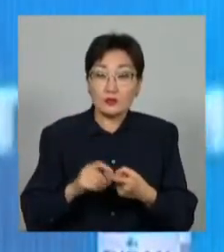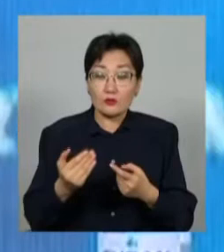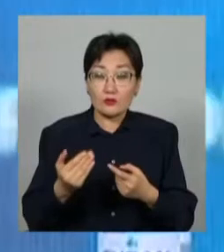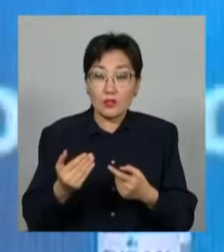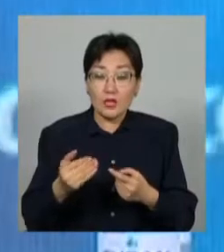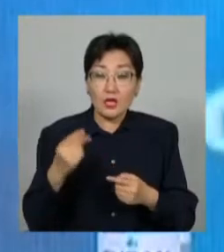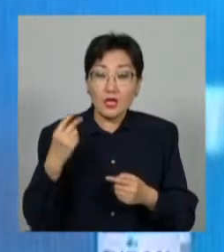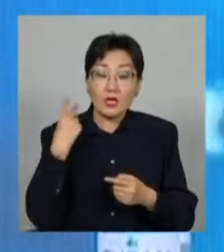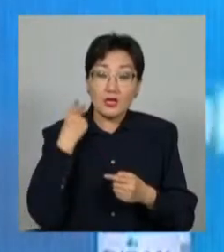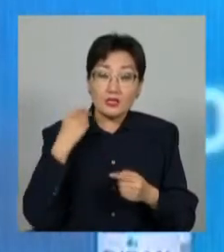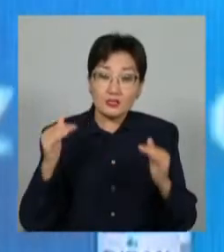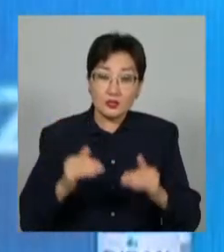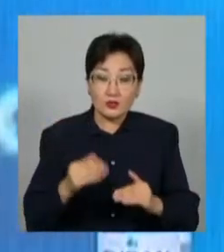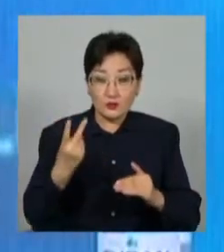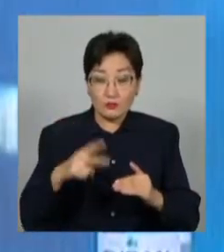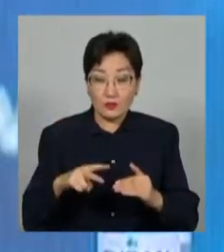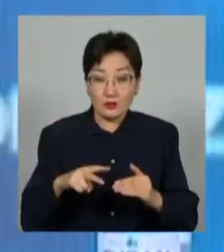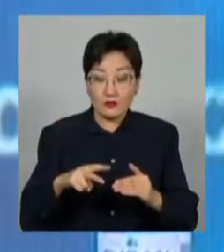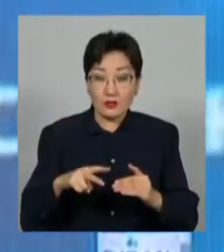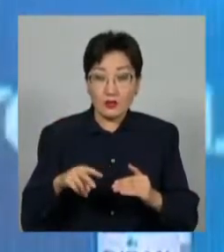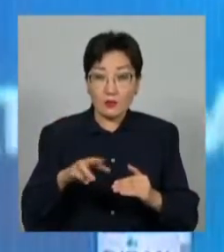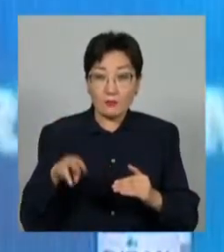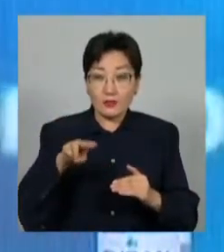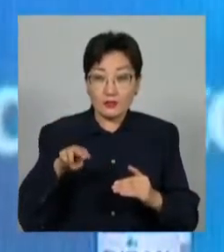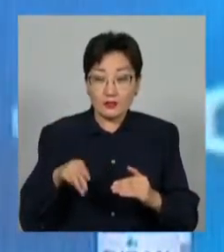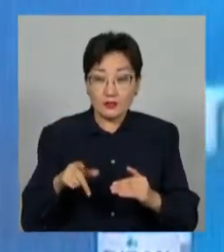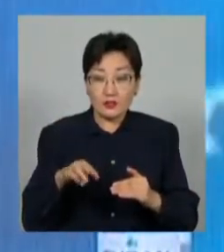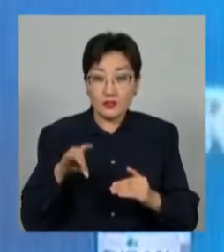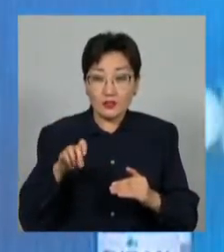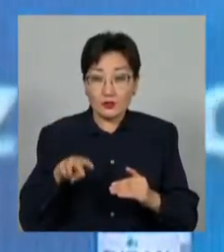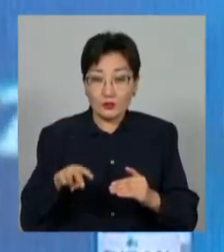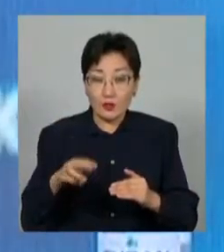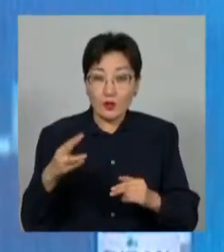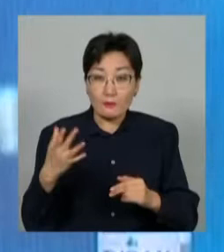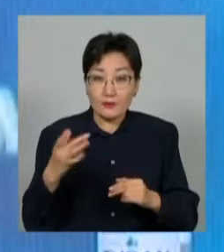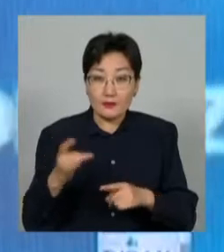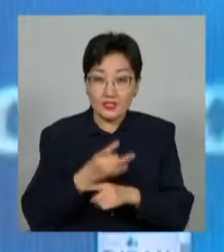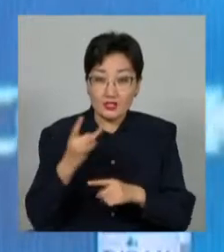оның қарызы аздау 20 миллиард, бағанағы триллионнан 5 есе